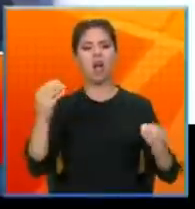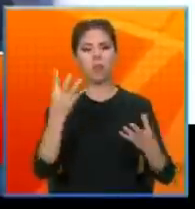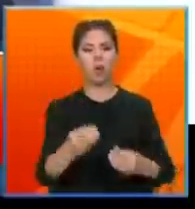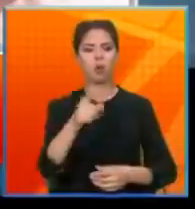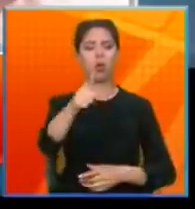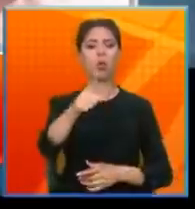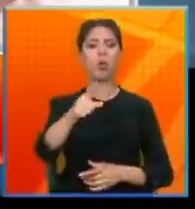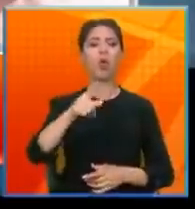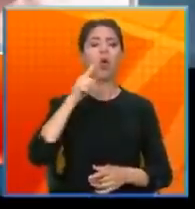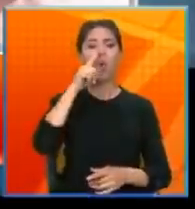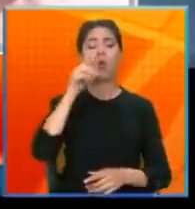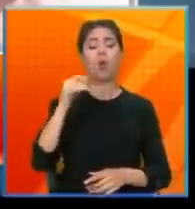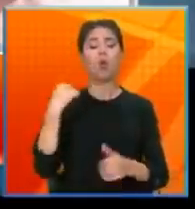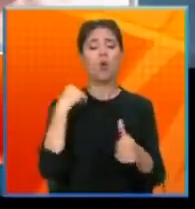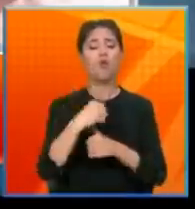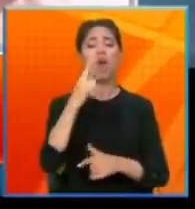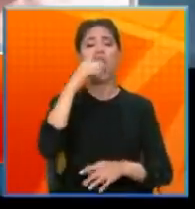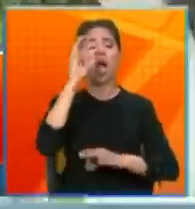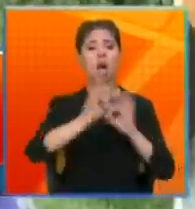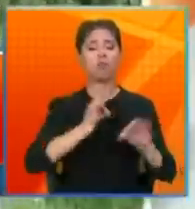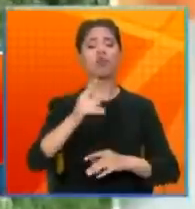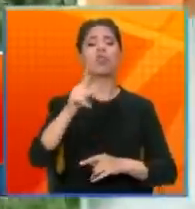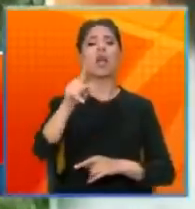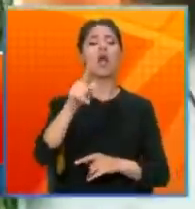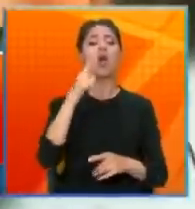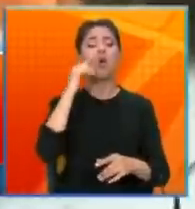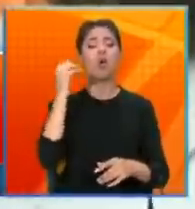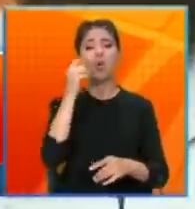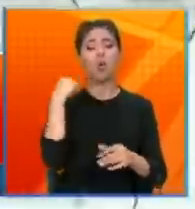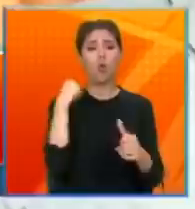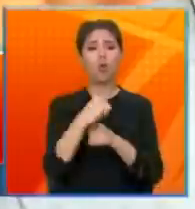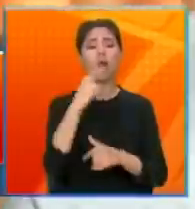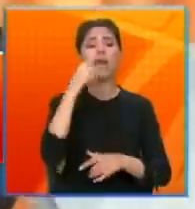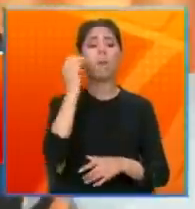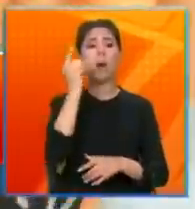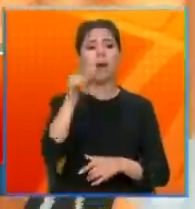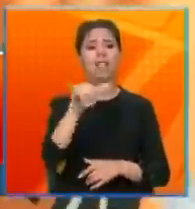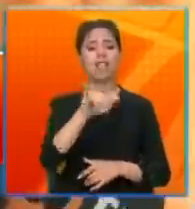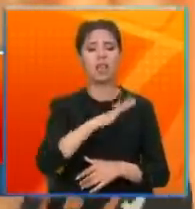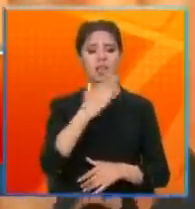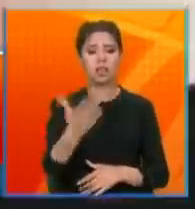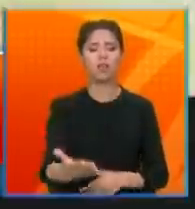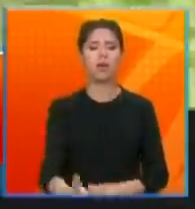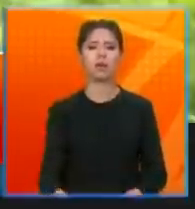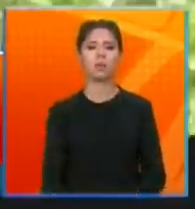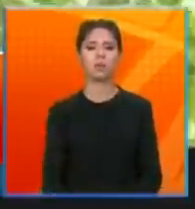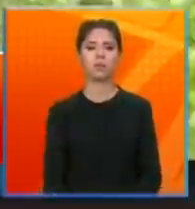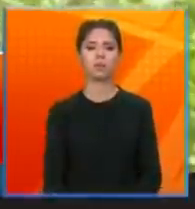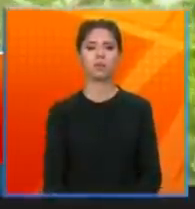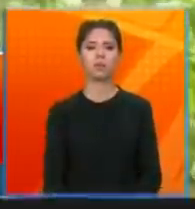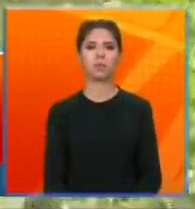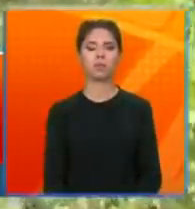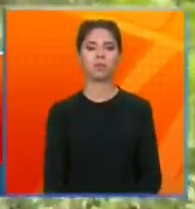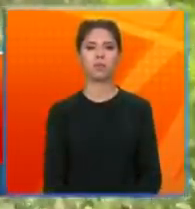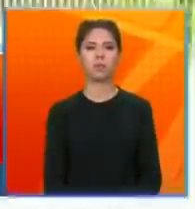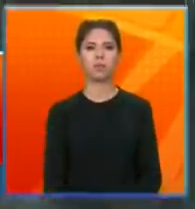O sırada yanında üvey amcasıyla üvey babaannesi vardı. Bir şey var sizin evde, bir sıkıntı var. Benim çocuğumuna yargıla, yapma beni! Ecrin'i